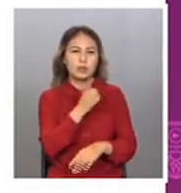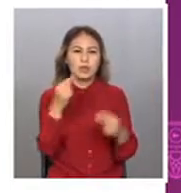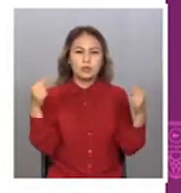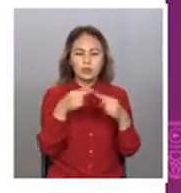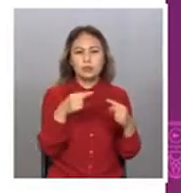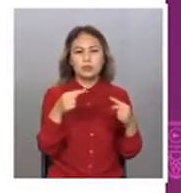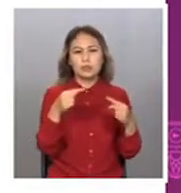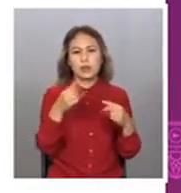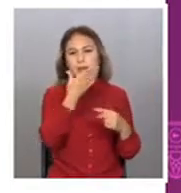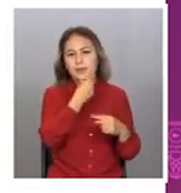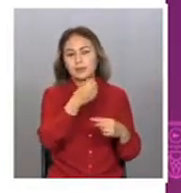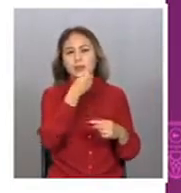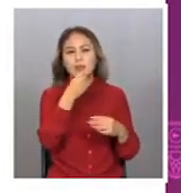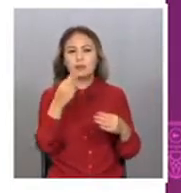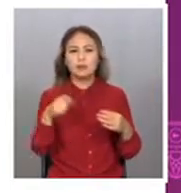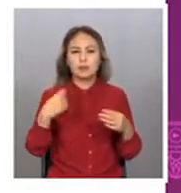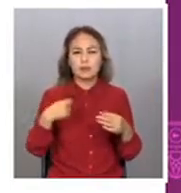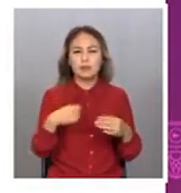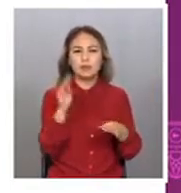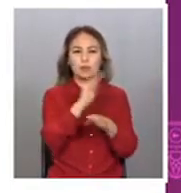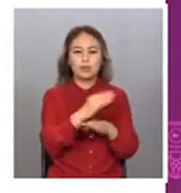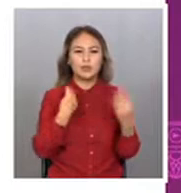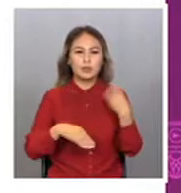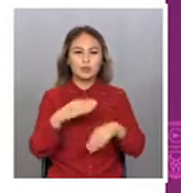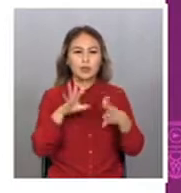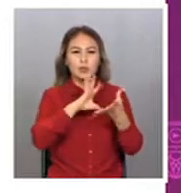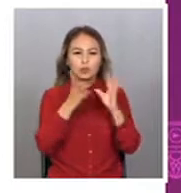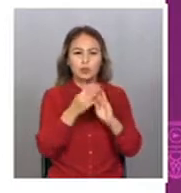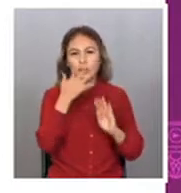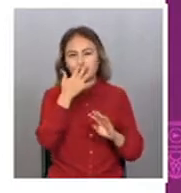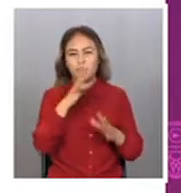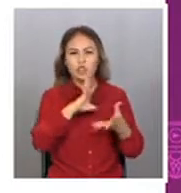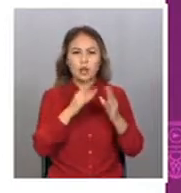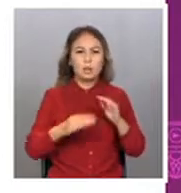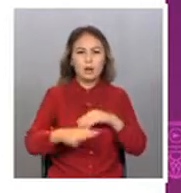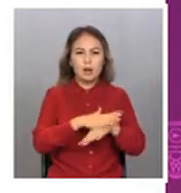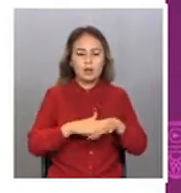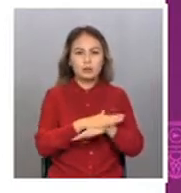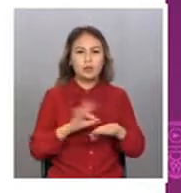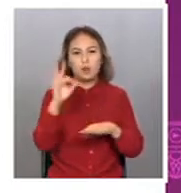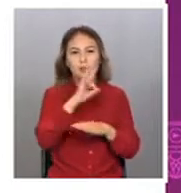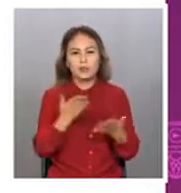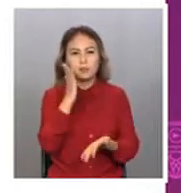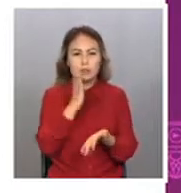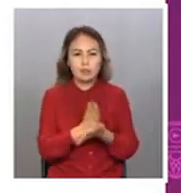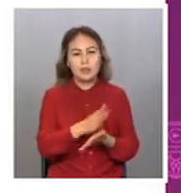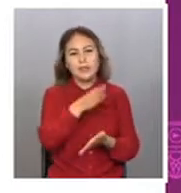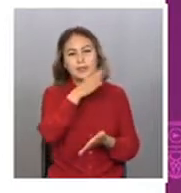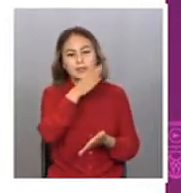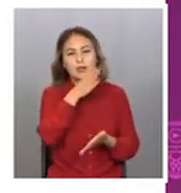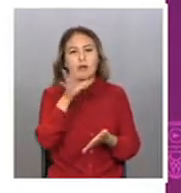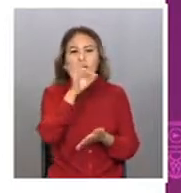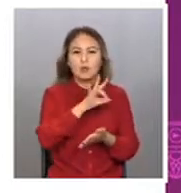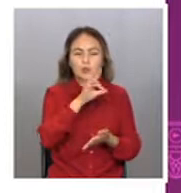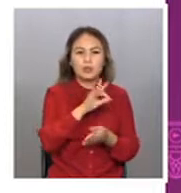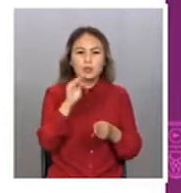дәлдікпен, әсемдікпен тігілген. Киімде бүкіл ұлттың, жалпы халықтың болмысы жатса, қызға 40 еден тыю